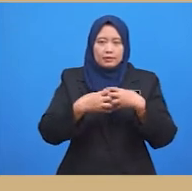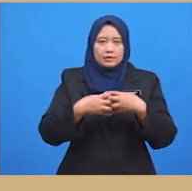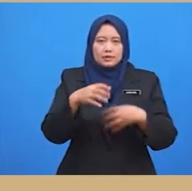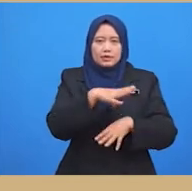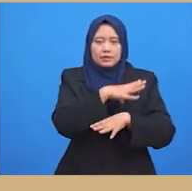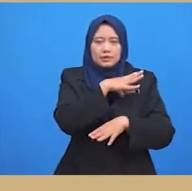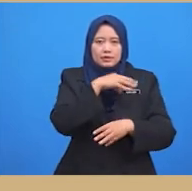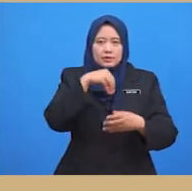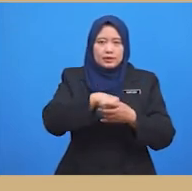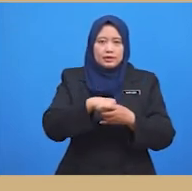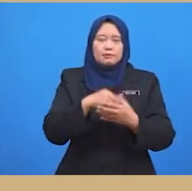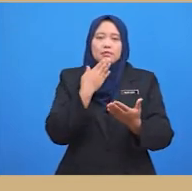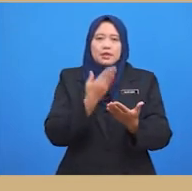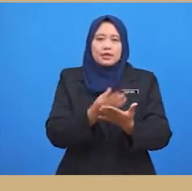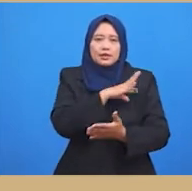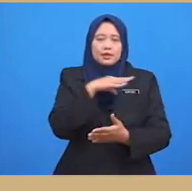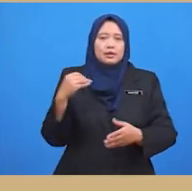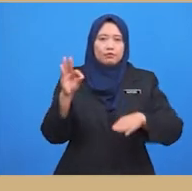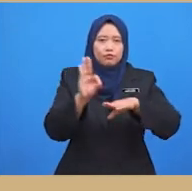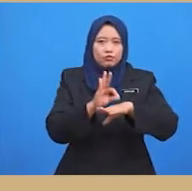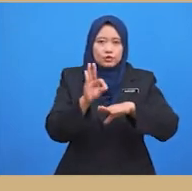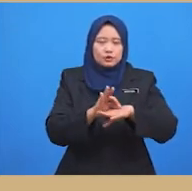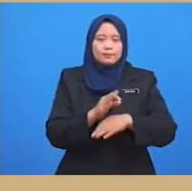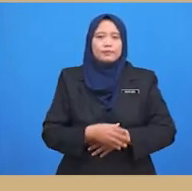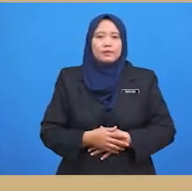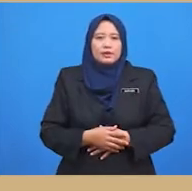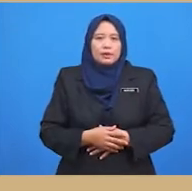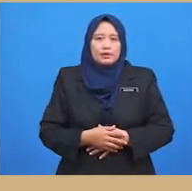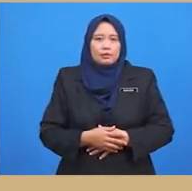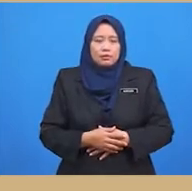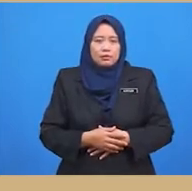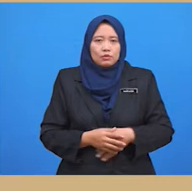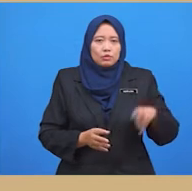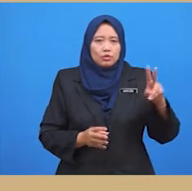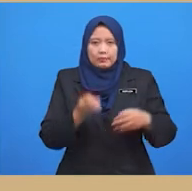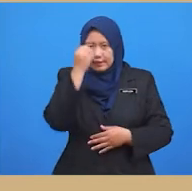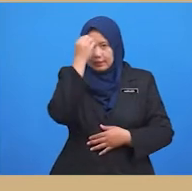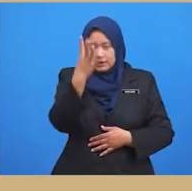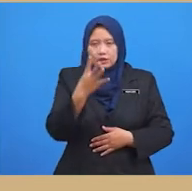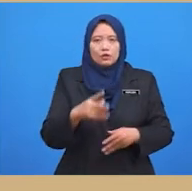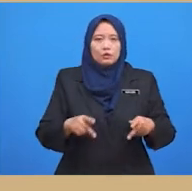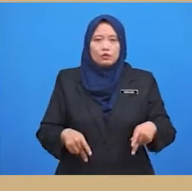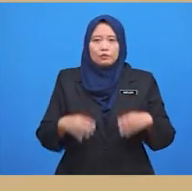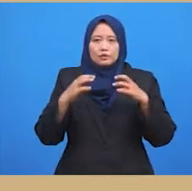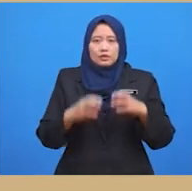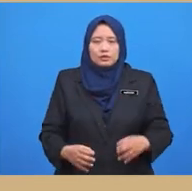dan berfungsi. Selain itu, memaklumkan pelanggan cara rawatan yang akan